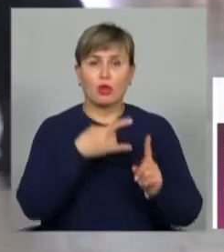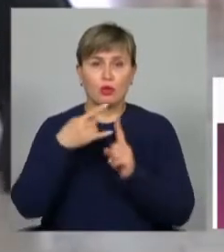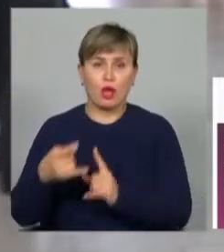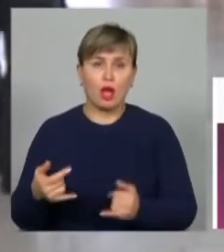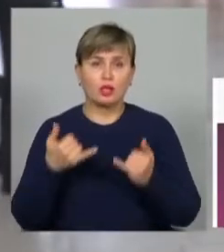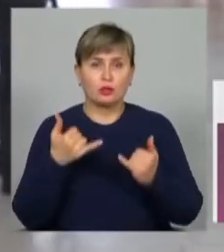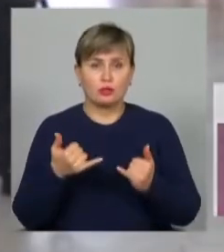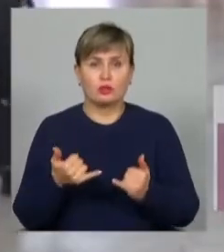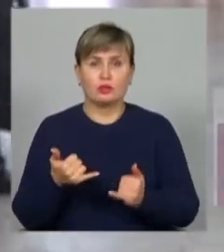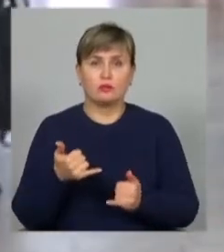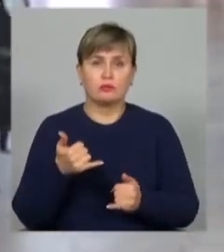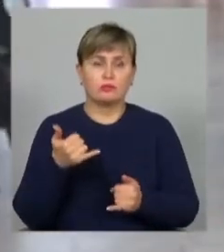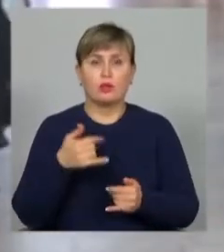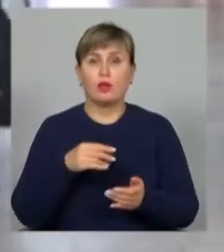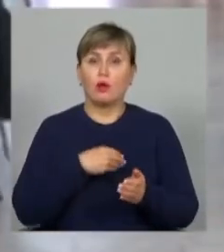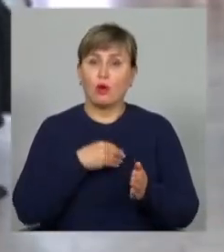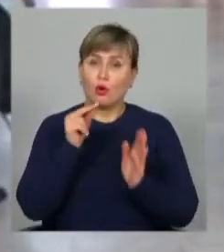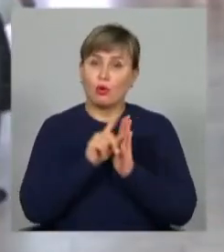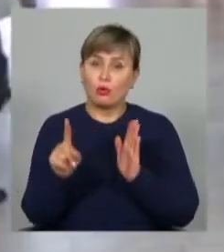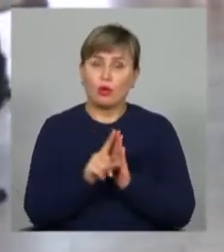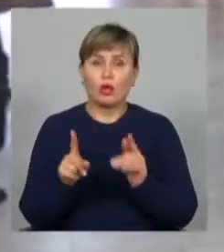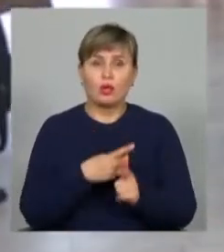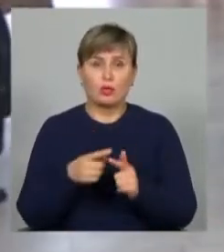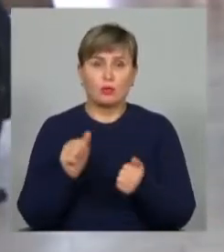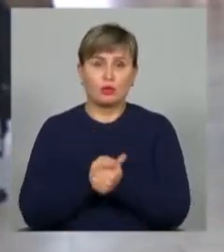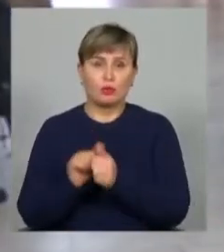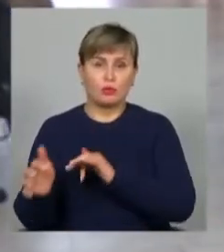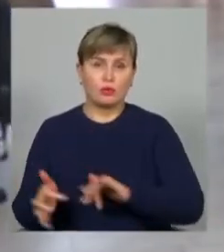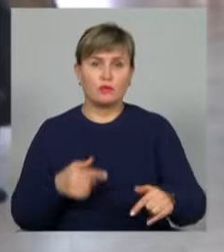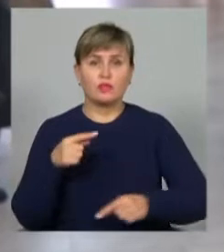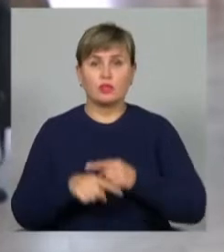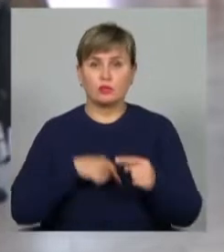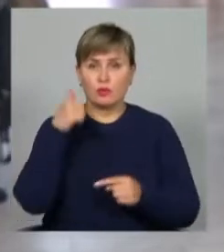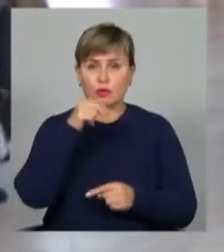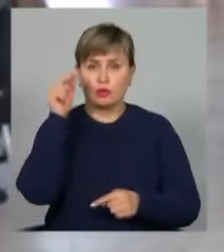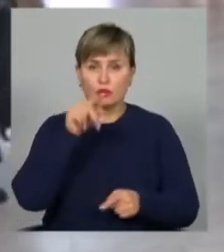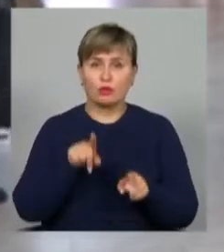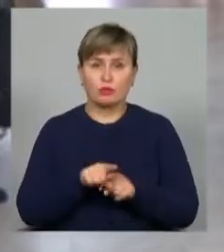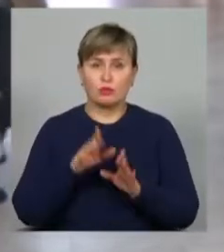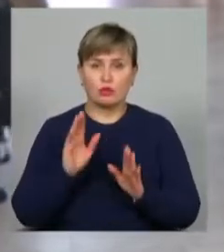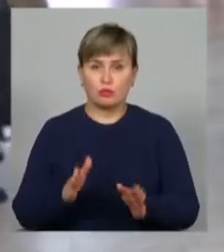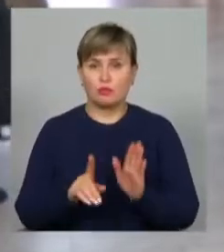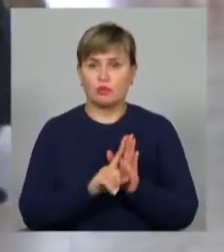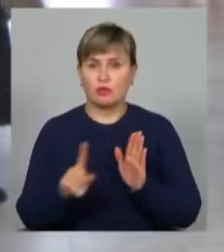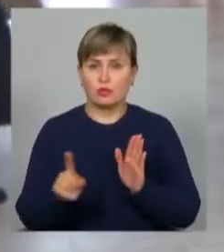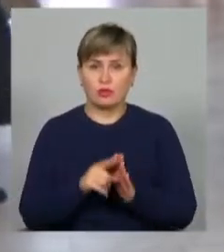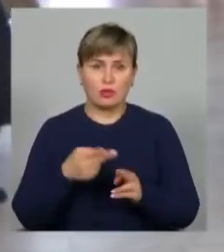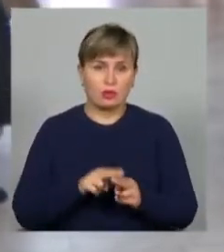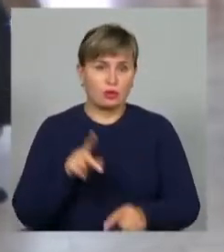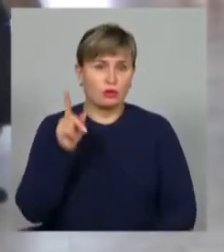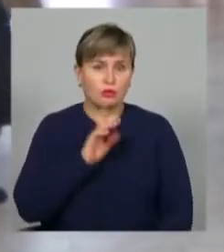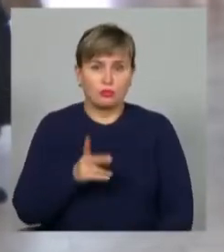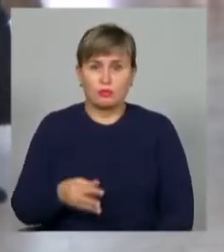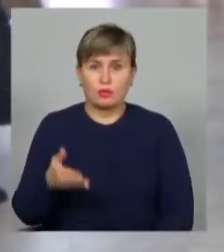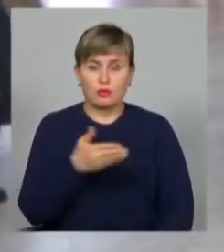нас поставили перед фактом. Либо ходите на занятия, либо забирайте документы. В следующем году занятия тоже будут в традиционном формате. Это неудобно для